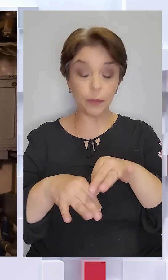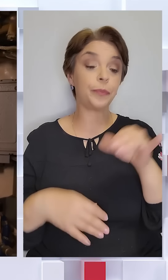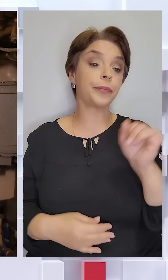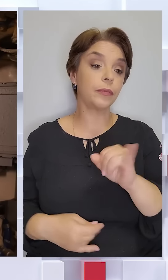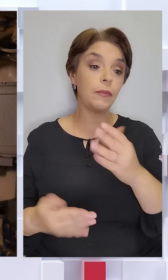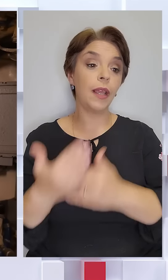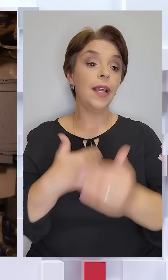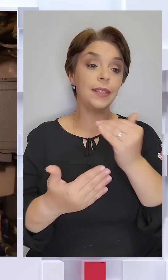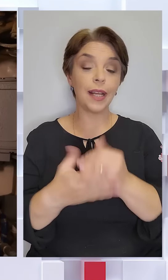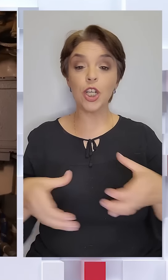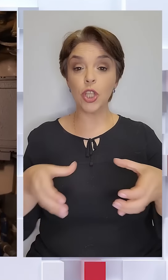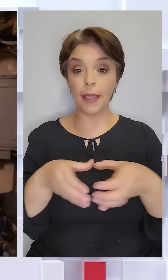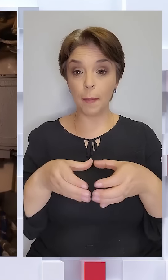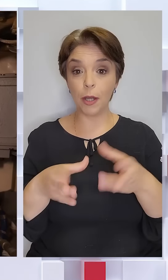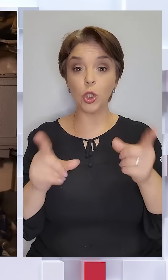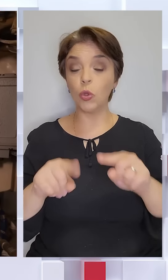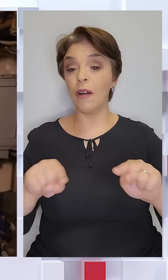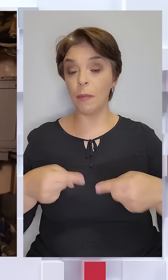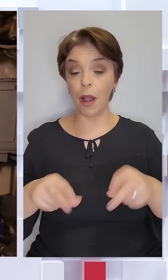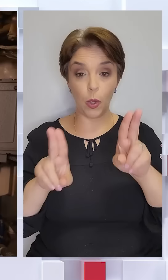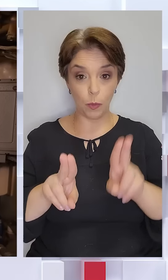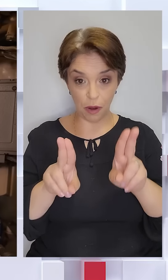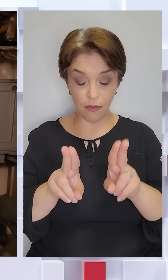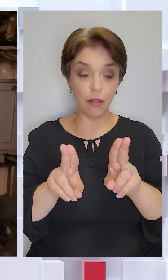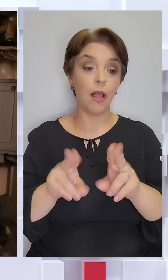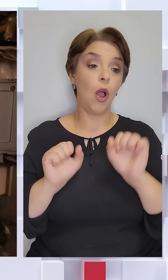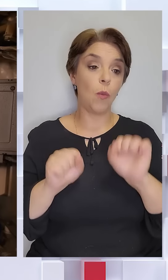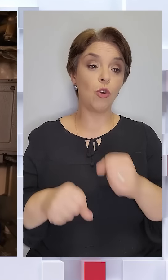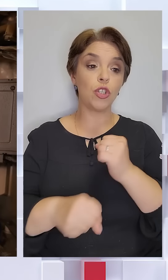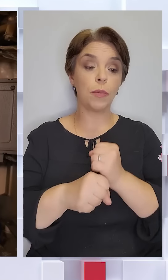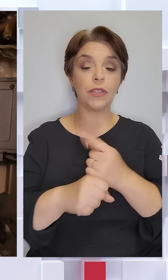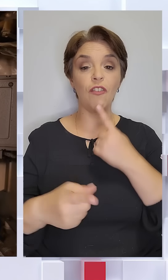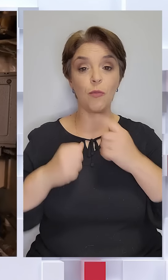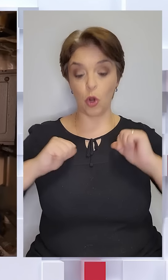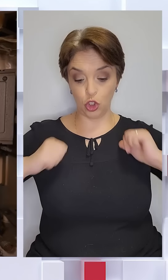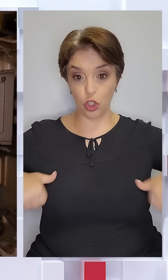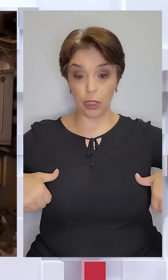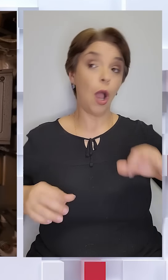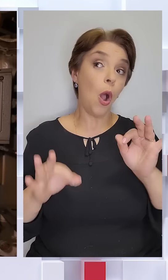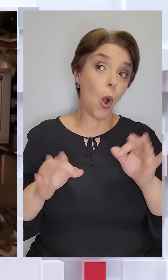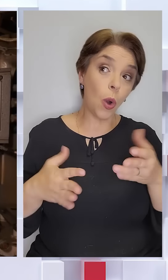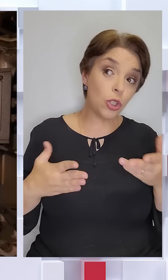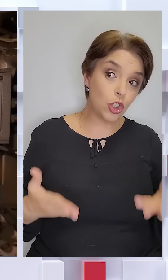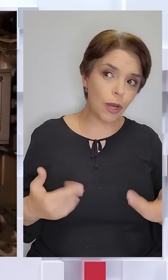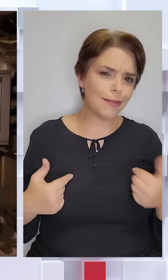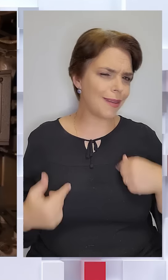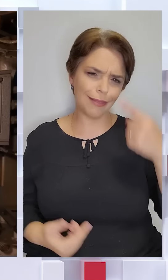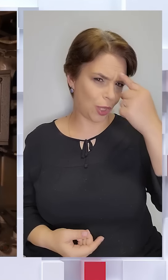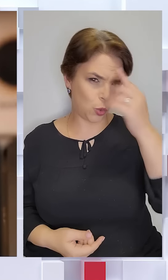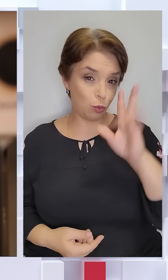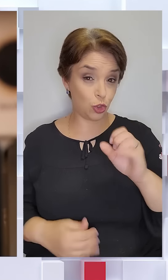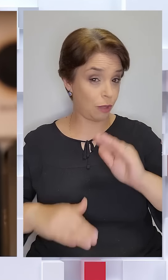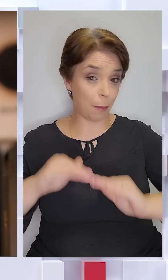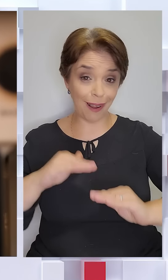І нарешті екіпаж, як того вимагають правила, може працювати в бронежилетах, хоча я не думаю, що